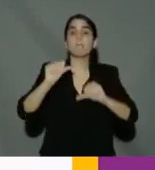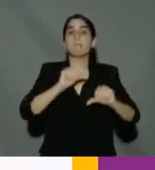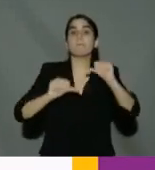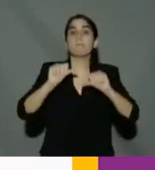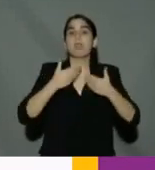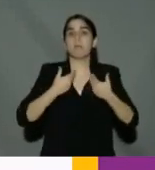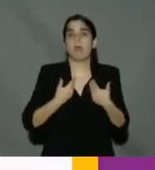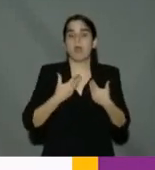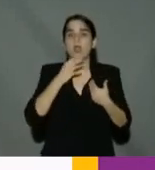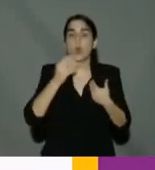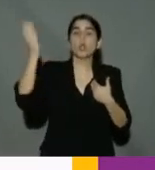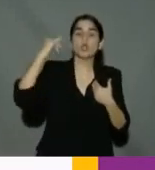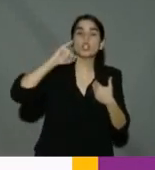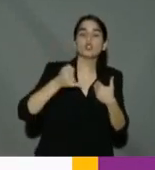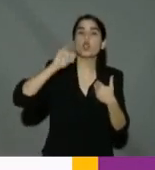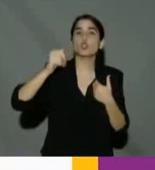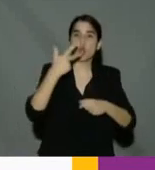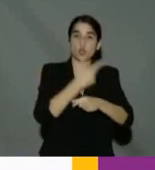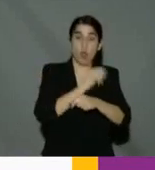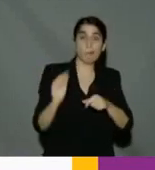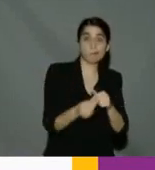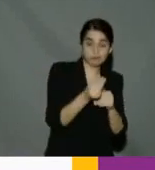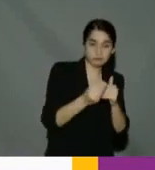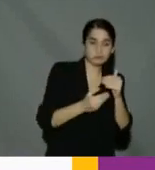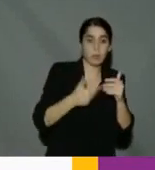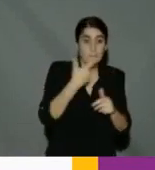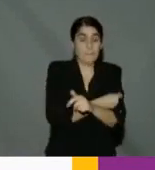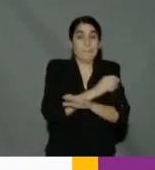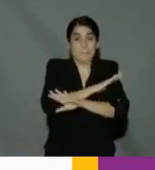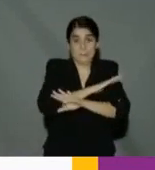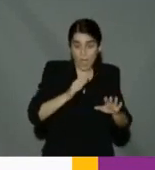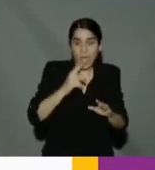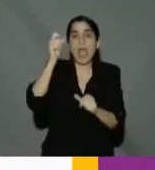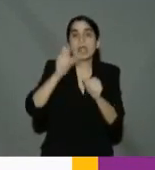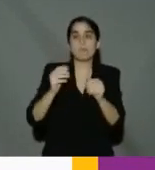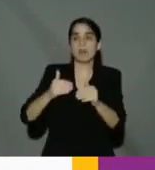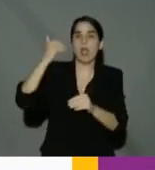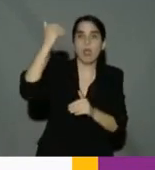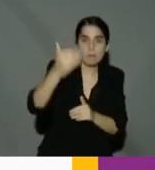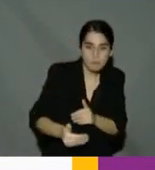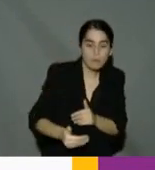μήνα μετά είπαν ότι δεν ήταν σωστό. Γιατί δεν ήταν εμβολιασμός, ήταν πείραμα για νέα φάρμακα.